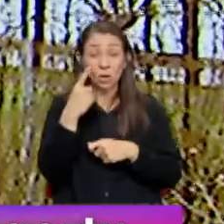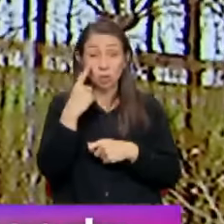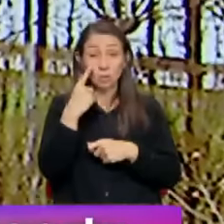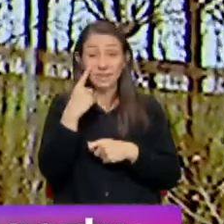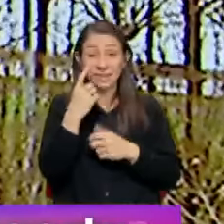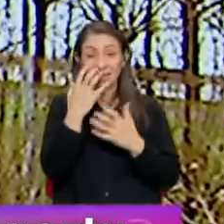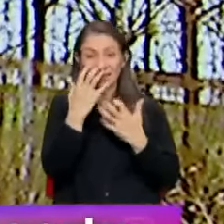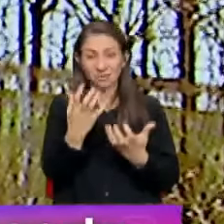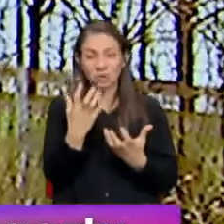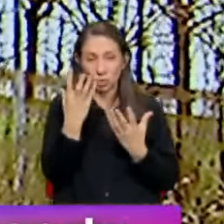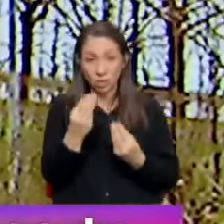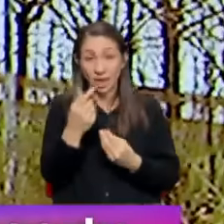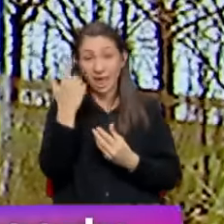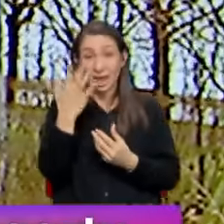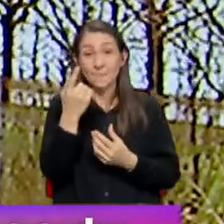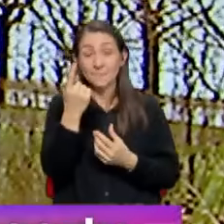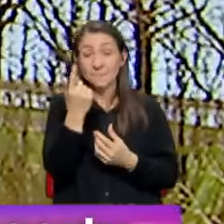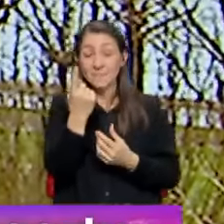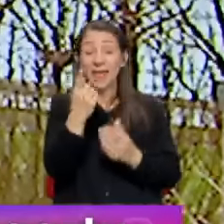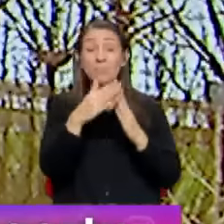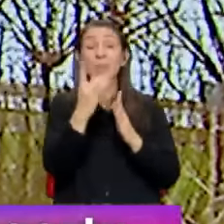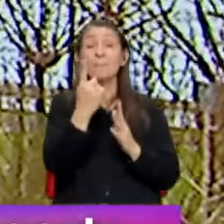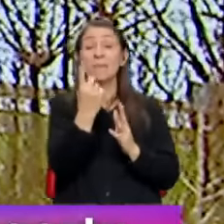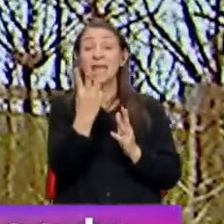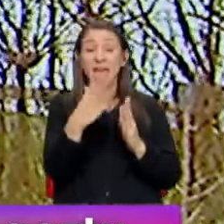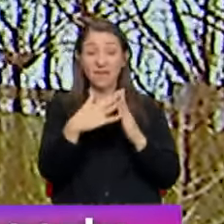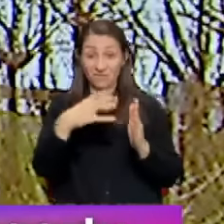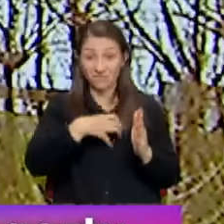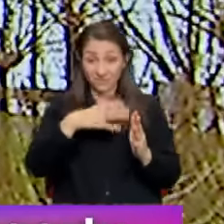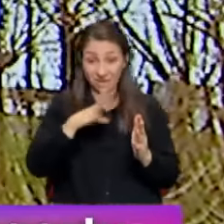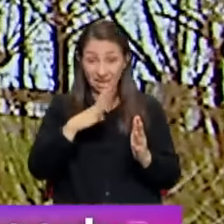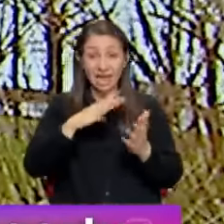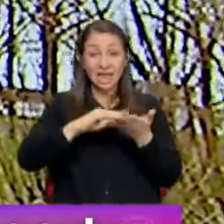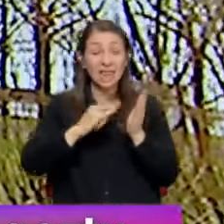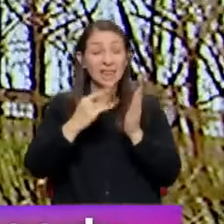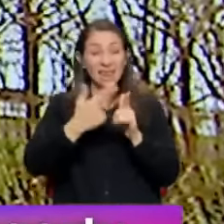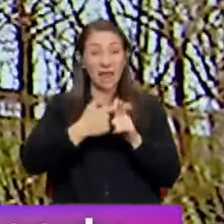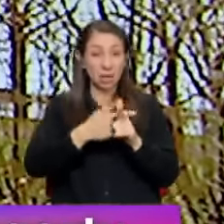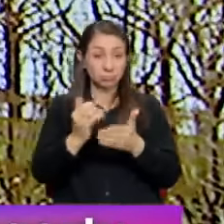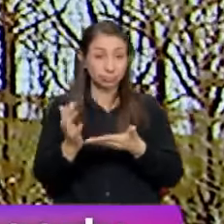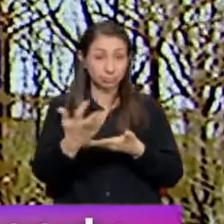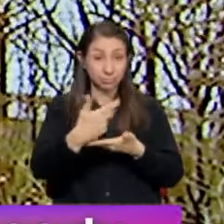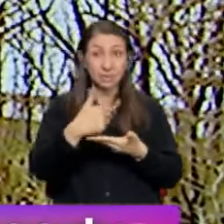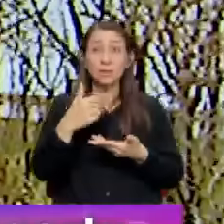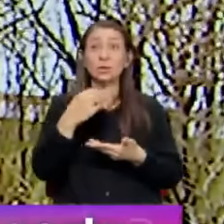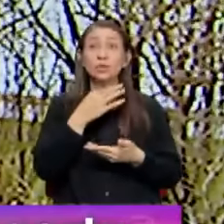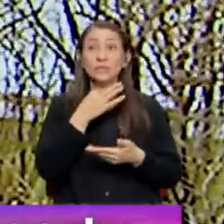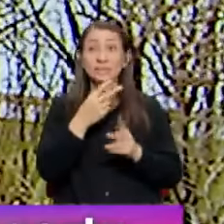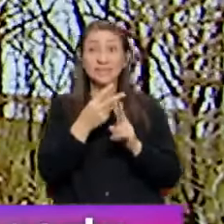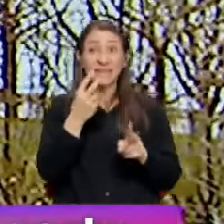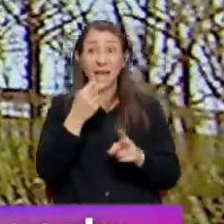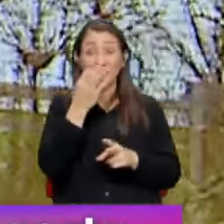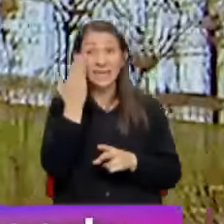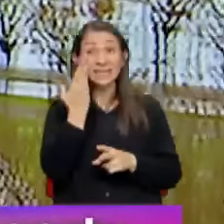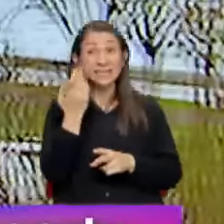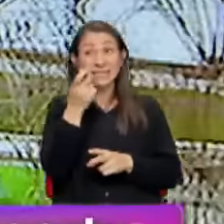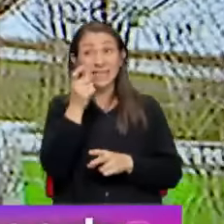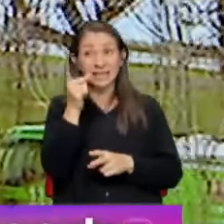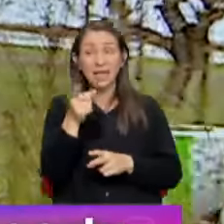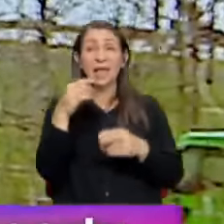hükümete tavsiyeleri oldu. Eğer birkaç tane eviniz varsa ya da kiradan geçiniyorsanız eğer, lütfen sıradaki haberi dikkatle